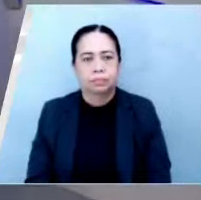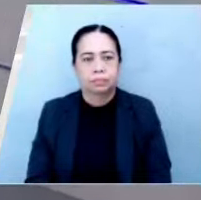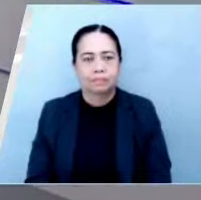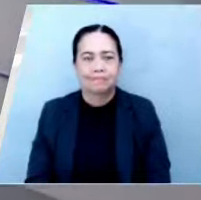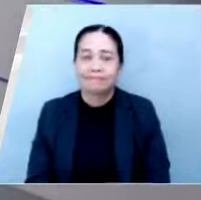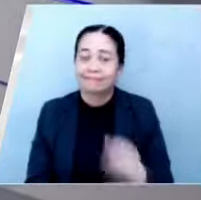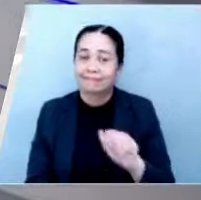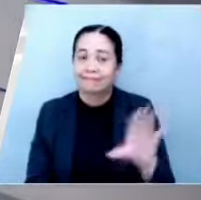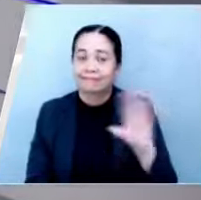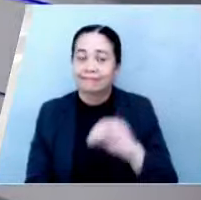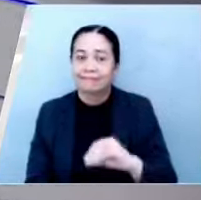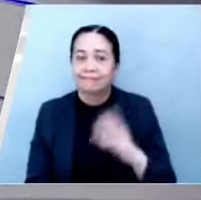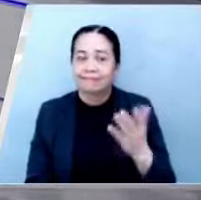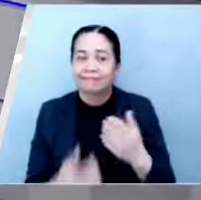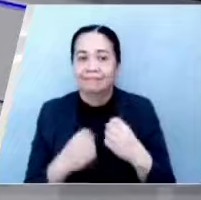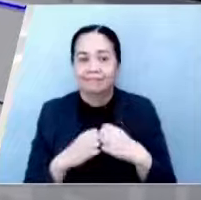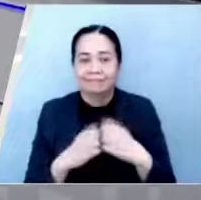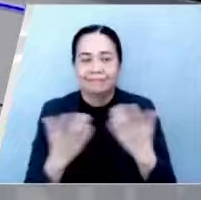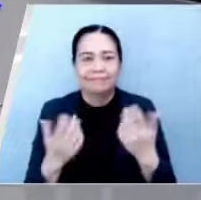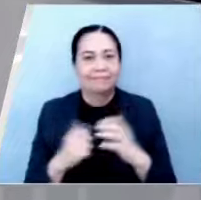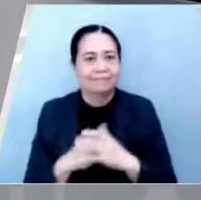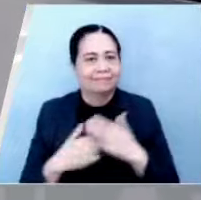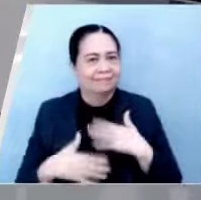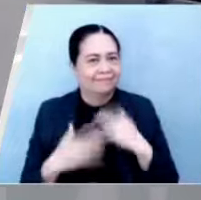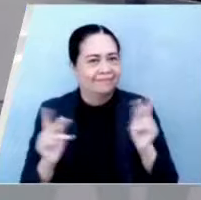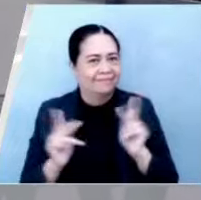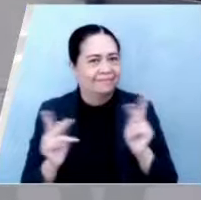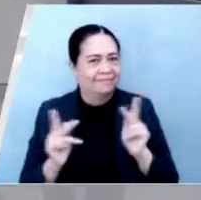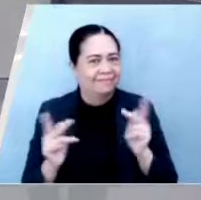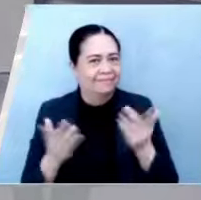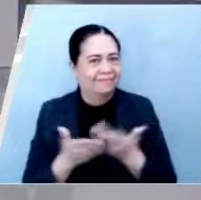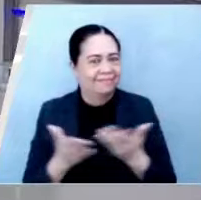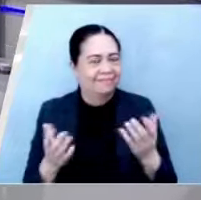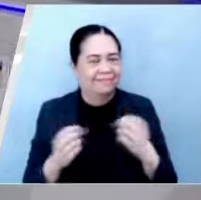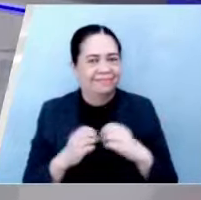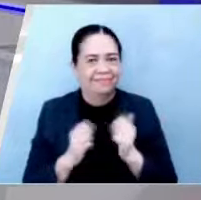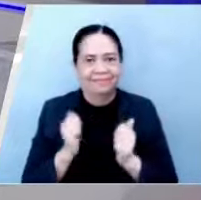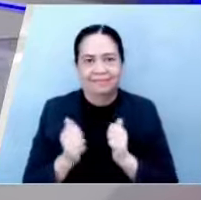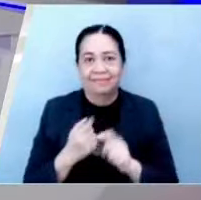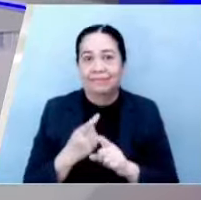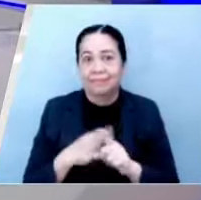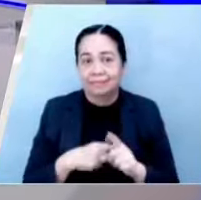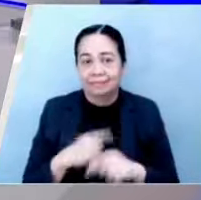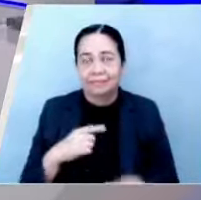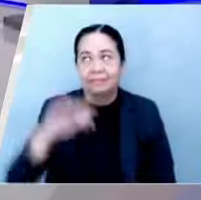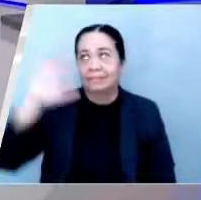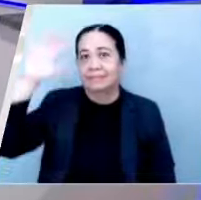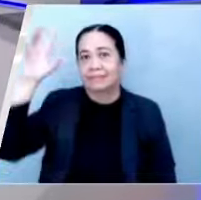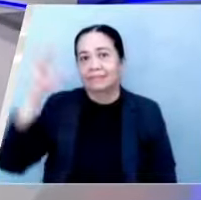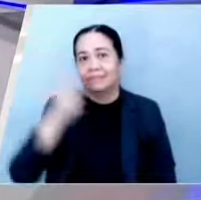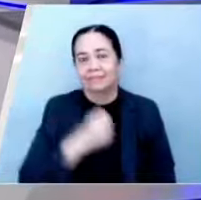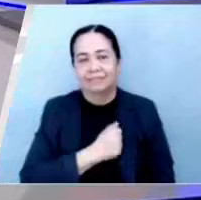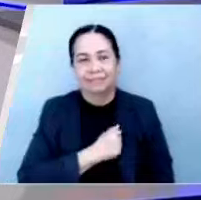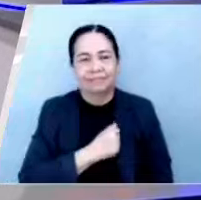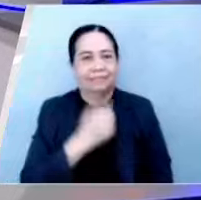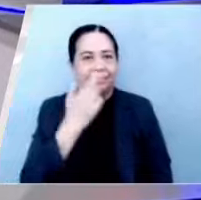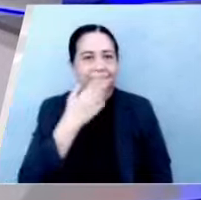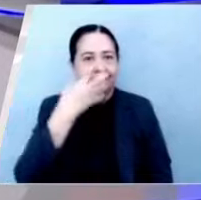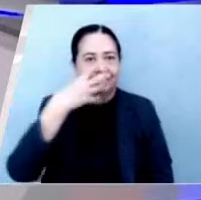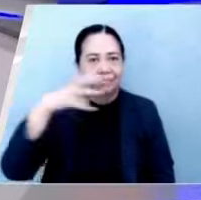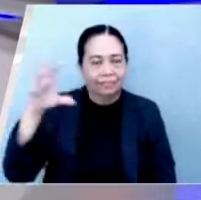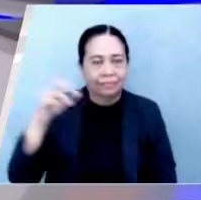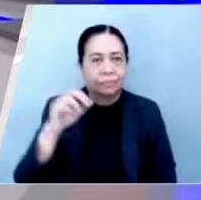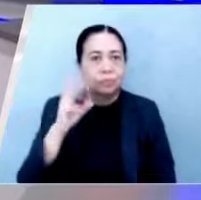evening mga kapuso! Ultimate saya and kilig ang hatid ng ating kapuso stars mula sa Abot Kamay na Pangarap, Pulang Araw at Winner's War